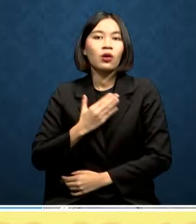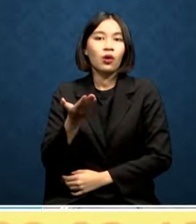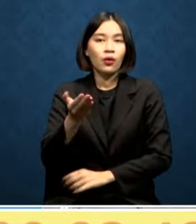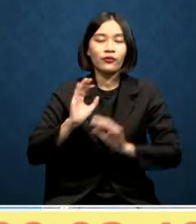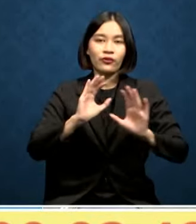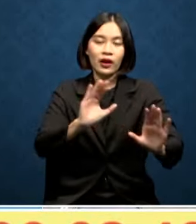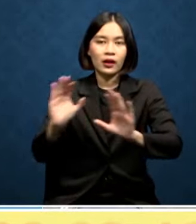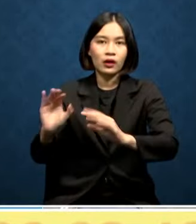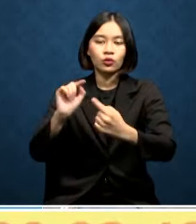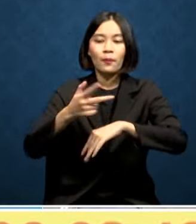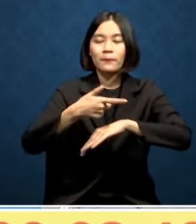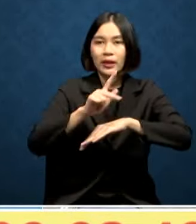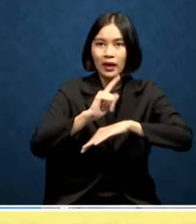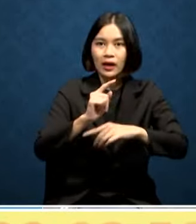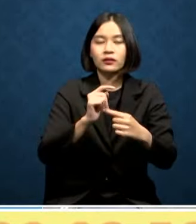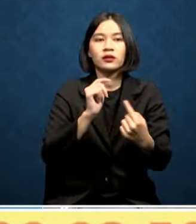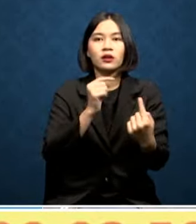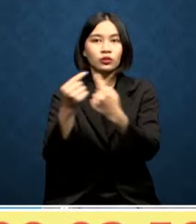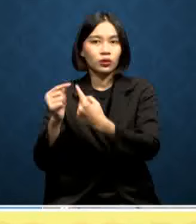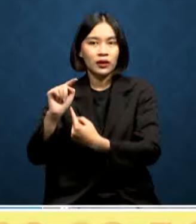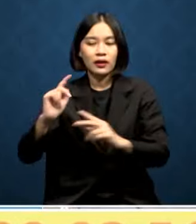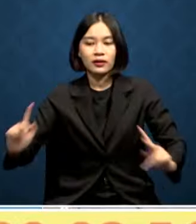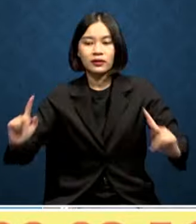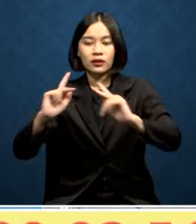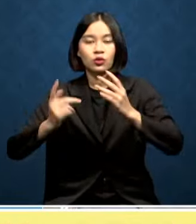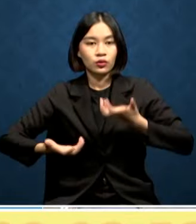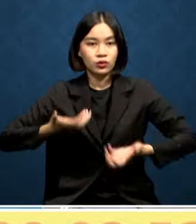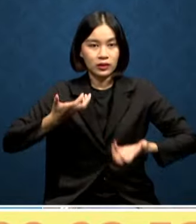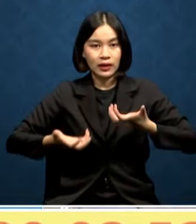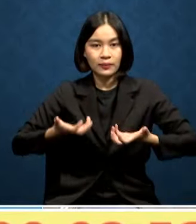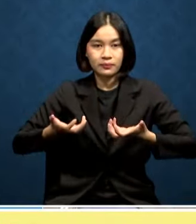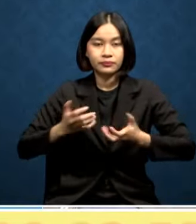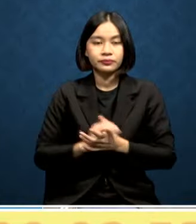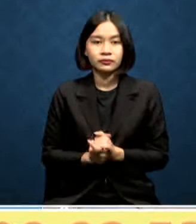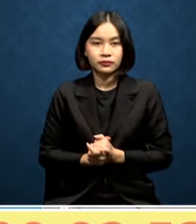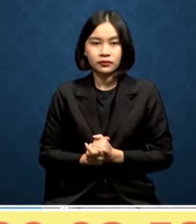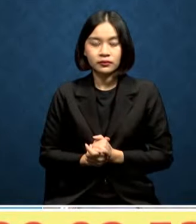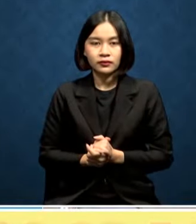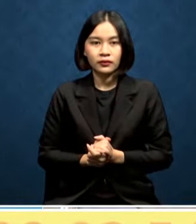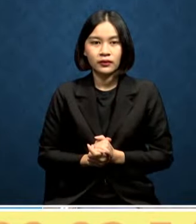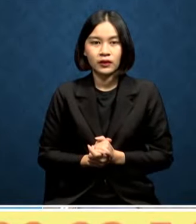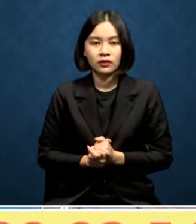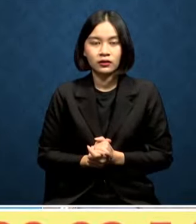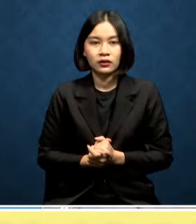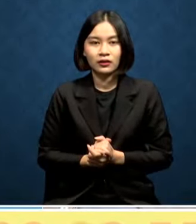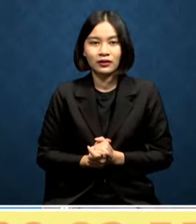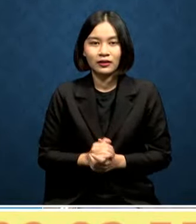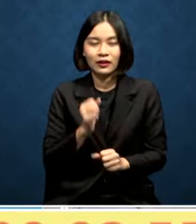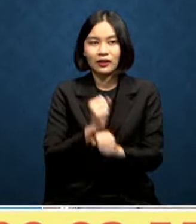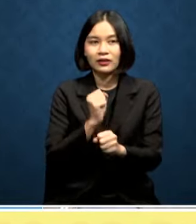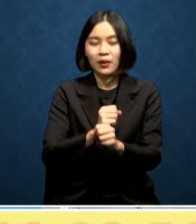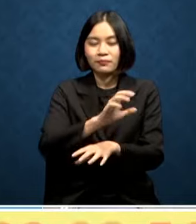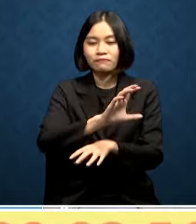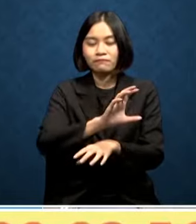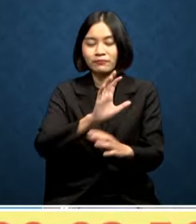อ่าท่านประธานนะครับไปถึงกระทรวงยุติธรรมแลก็อ่าหน่วยงานผัง